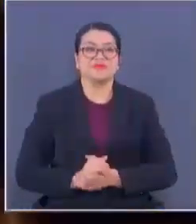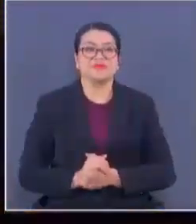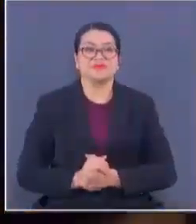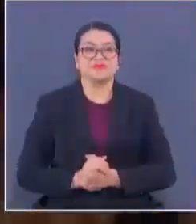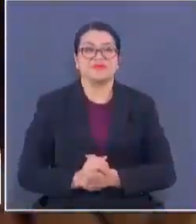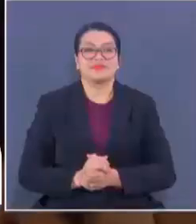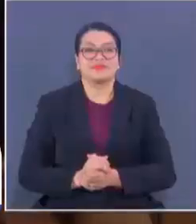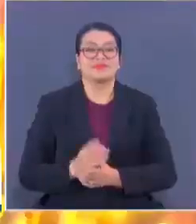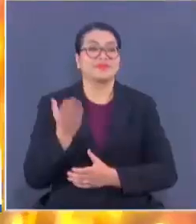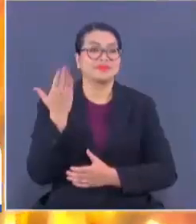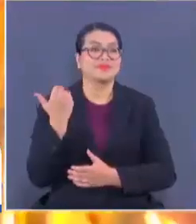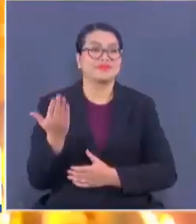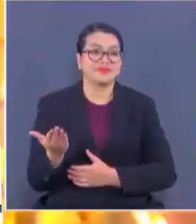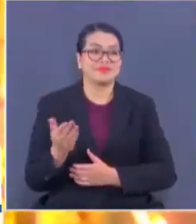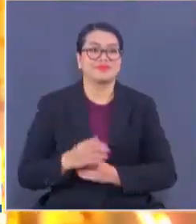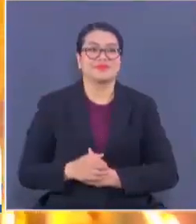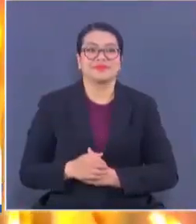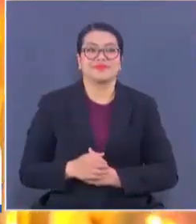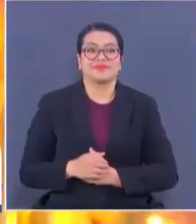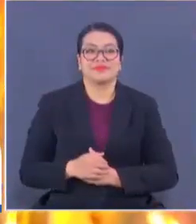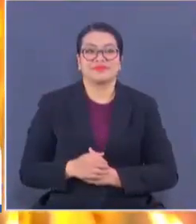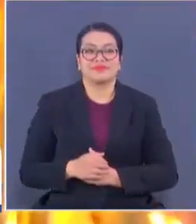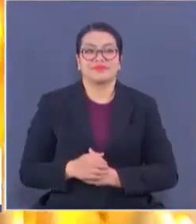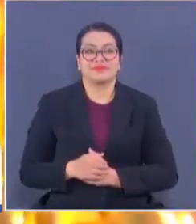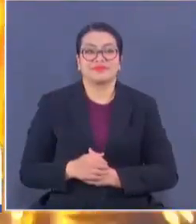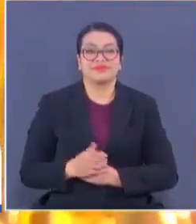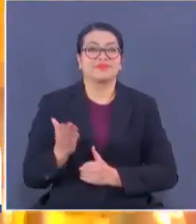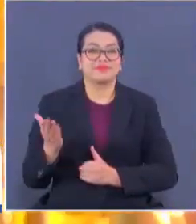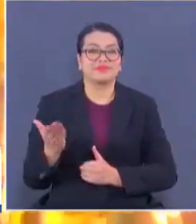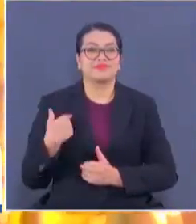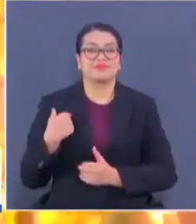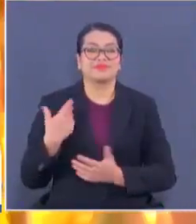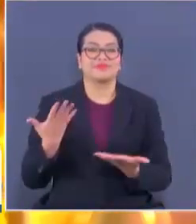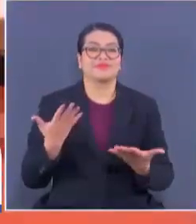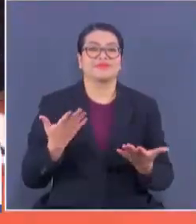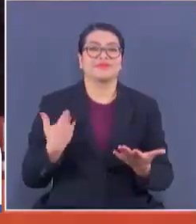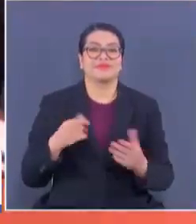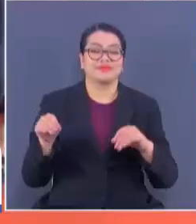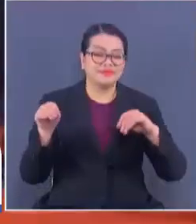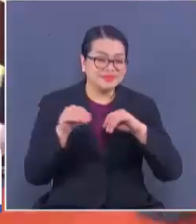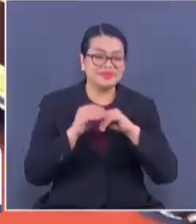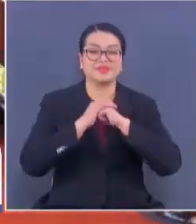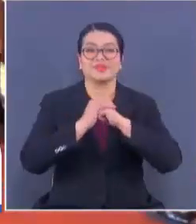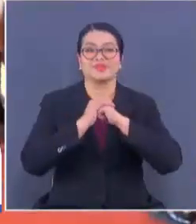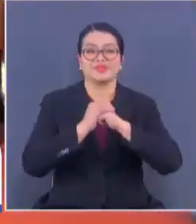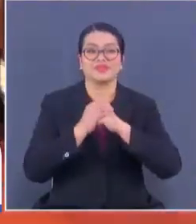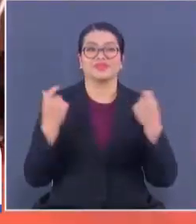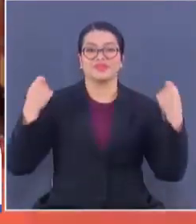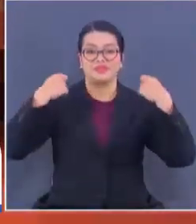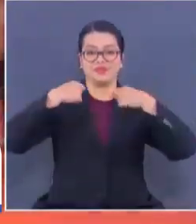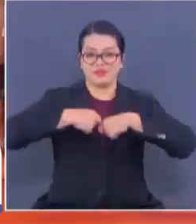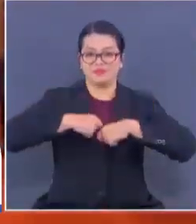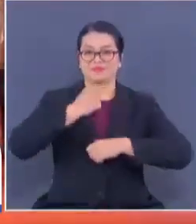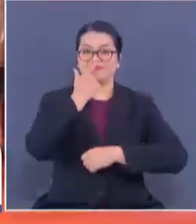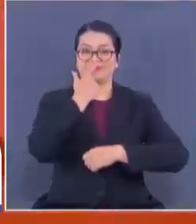ว้าวอลังการสุดๆเลยนะคะหลังสาวแพทิเซียกูดโดดรับงานโชว์ตัวต้อนรับวันตรุษจีนที่มาพร้อมชุดหนังพญา